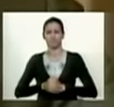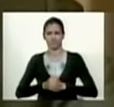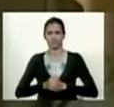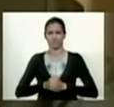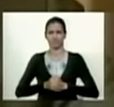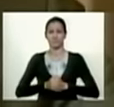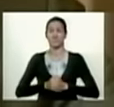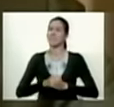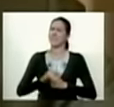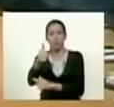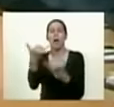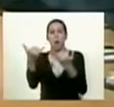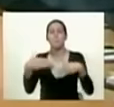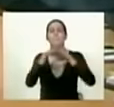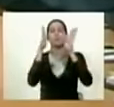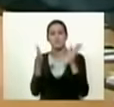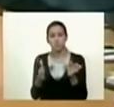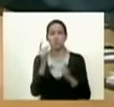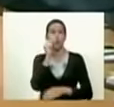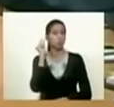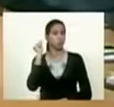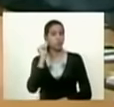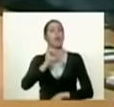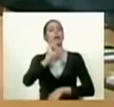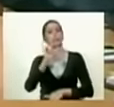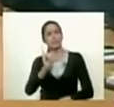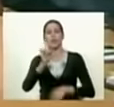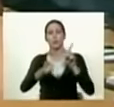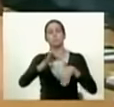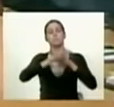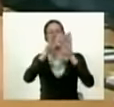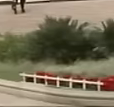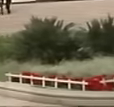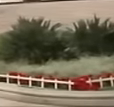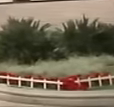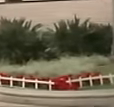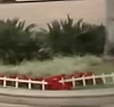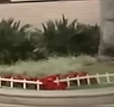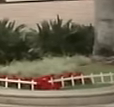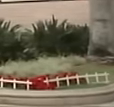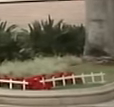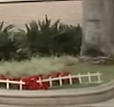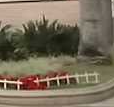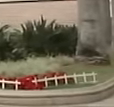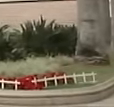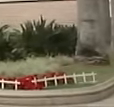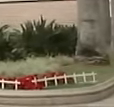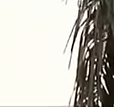کرد. رئیس جمهوری این کشور میگوید مسئولیت اصلی دولت جدید حل مشکلات اقتصادی ونزوئلا